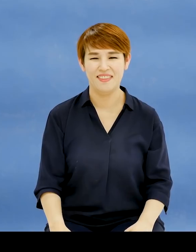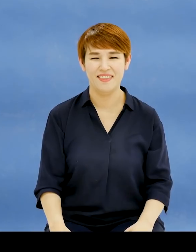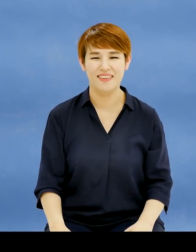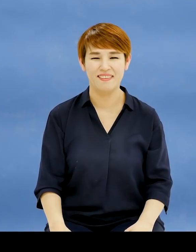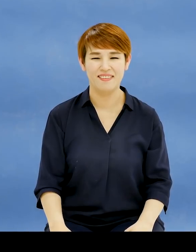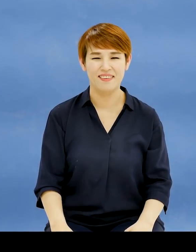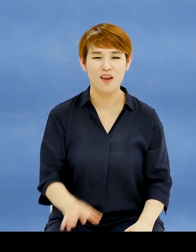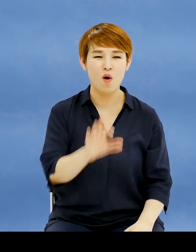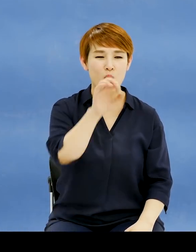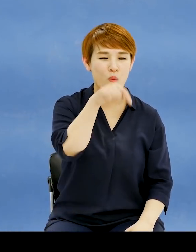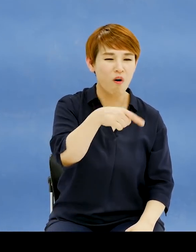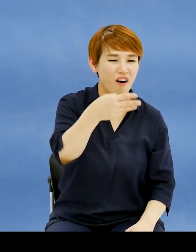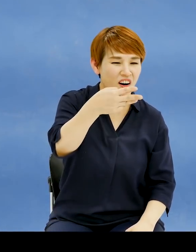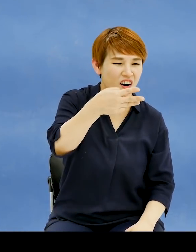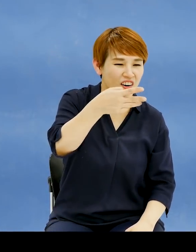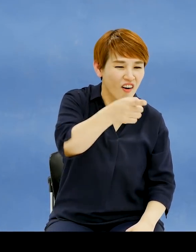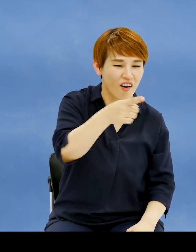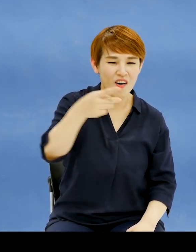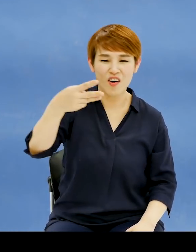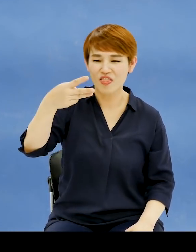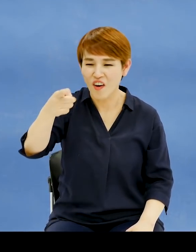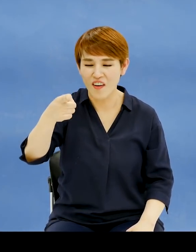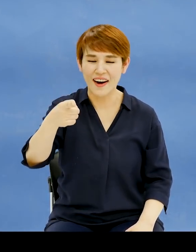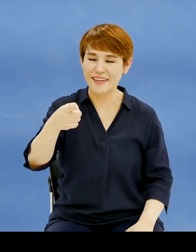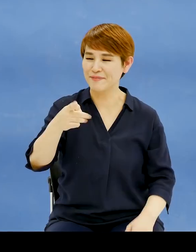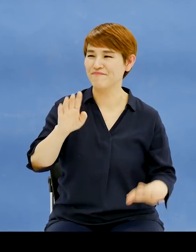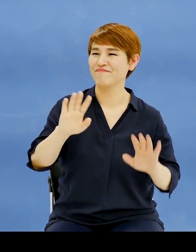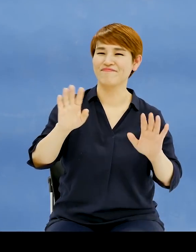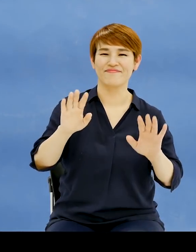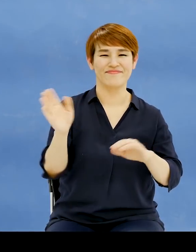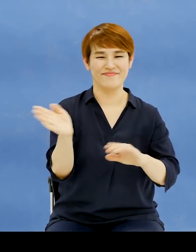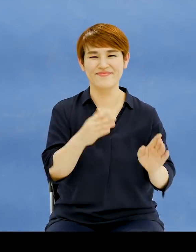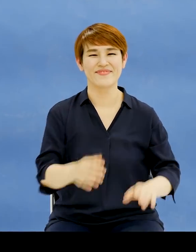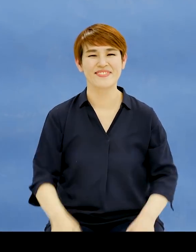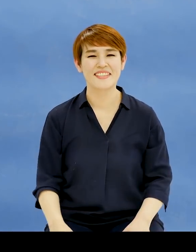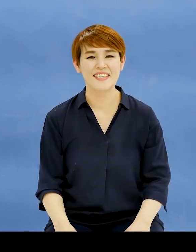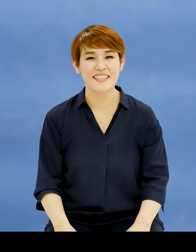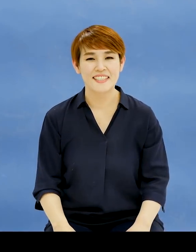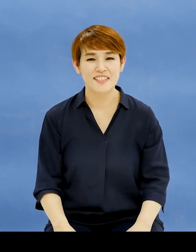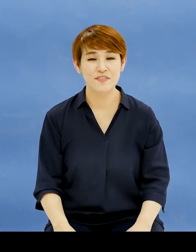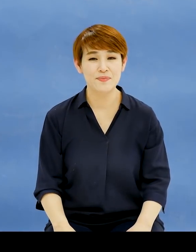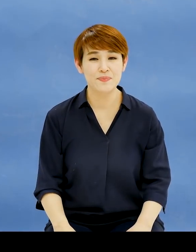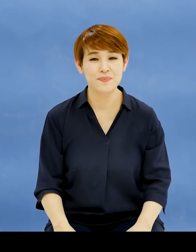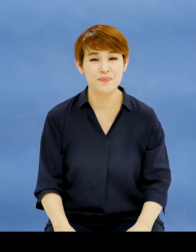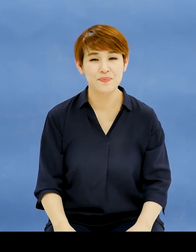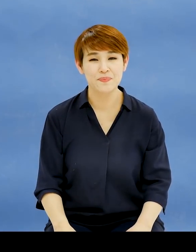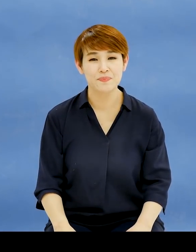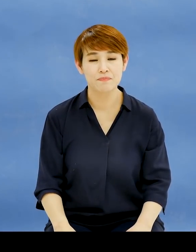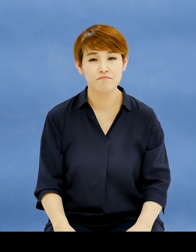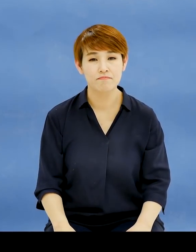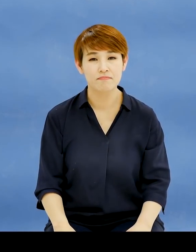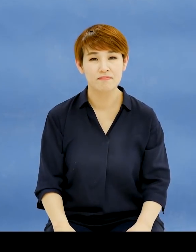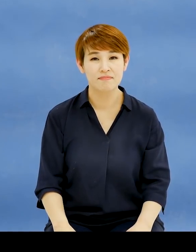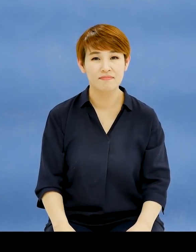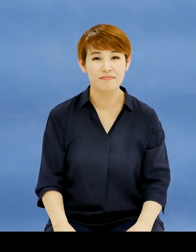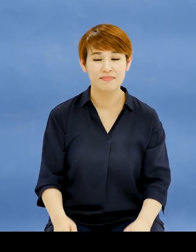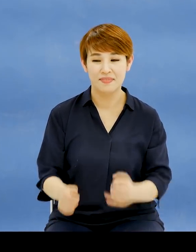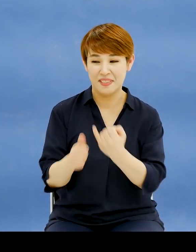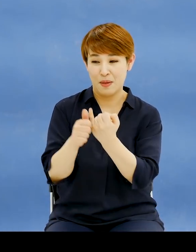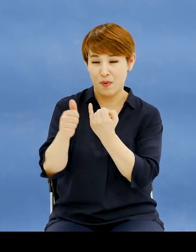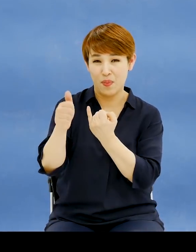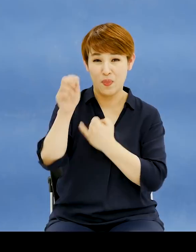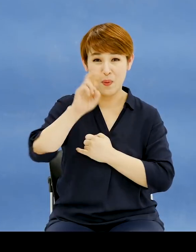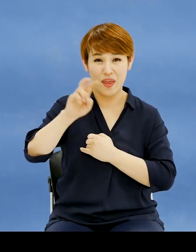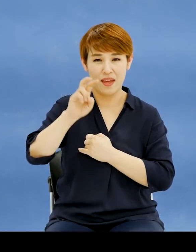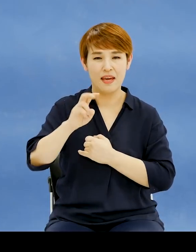저는 박워러 씨에 대한 얘기인 줄 알았습니다. 네, 네. 그거 좀 이 정도 알아들으셔야죠. 그래서 갔는데